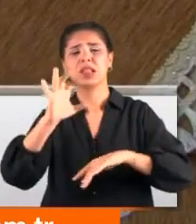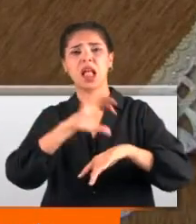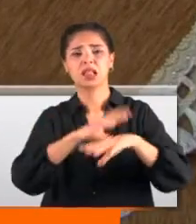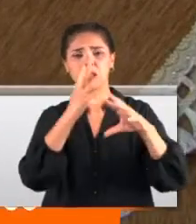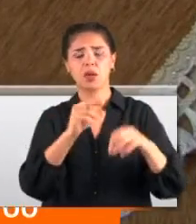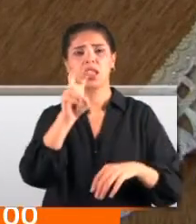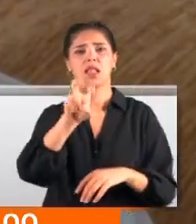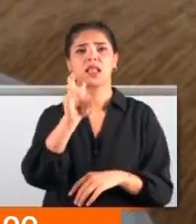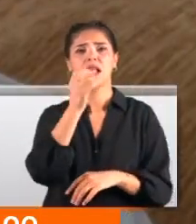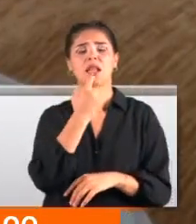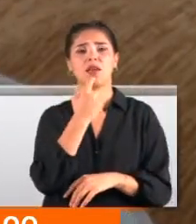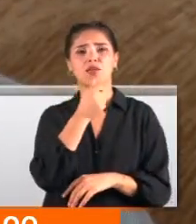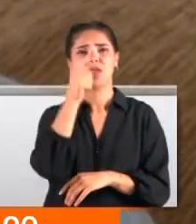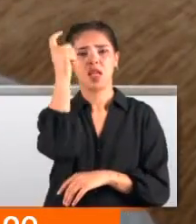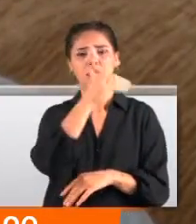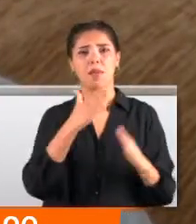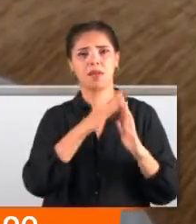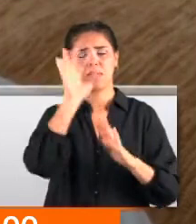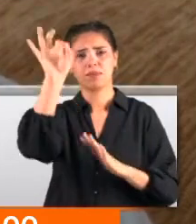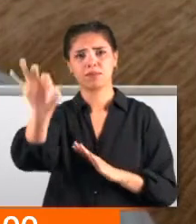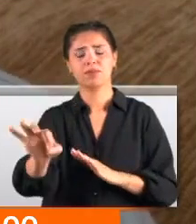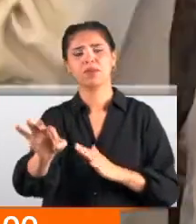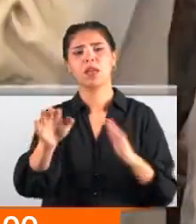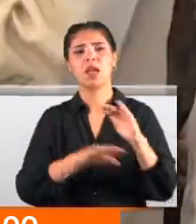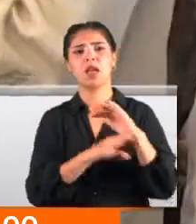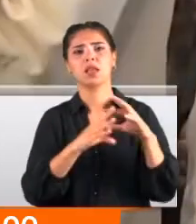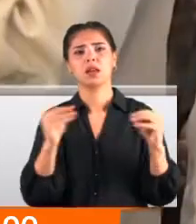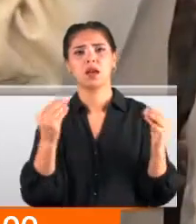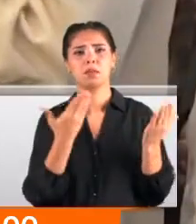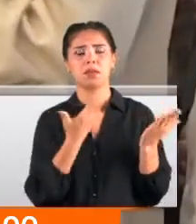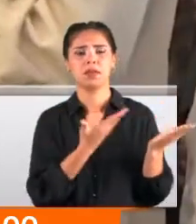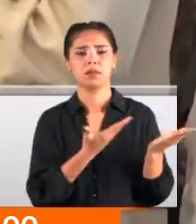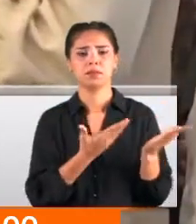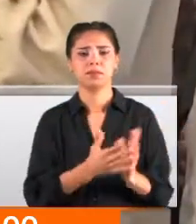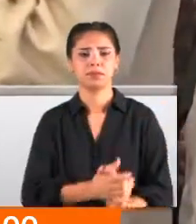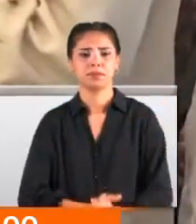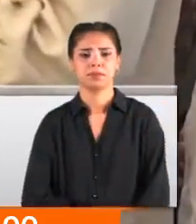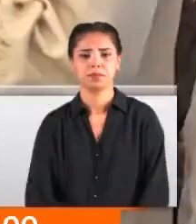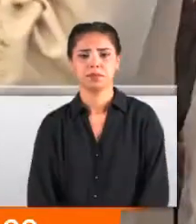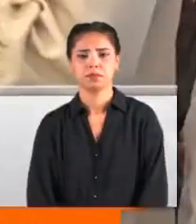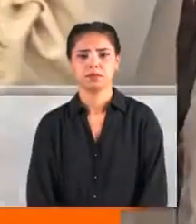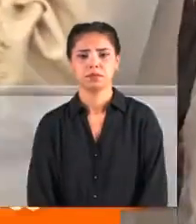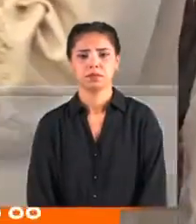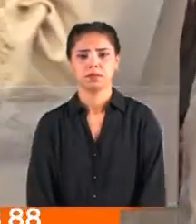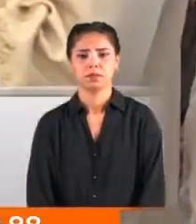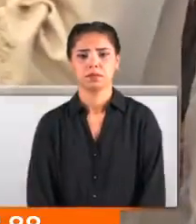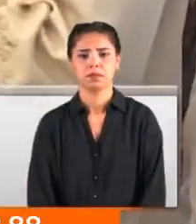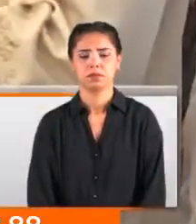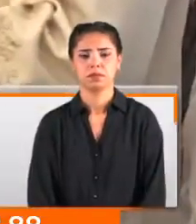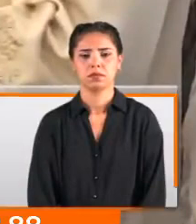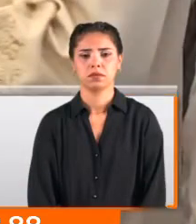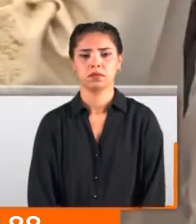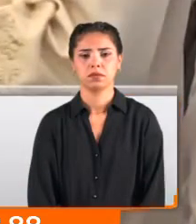yaşındaki Asım Safi Türk eve gittiğinde hayatını kaybetti. Annemin omuzuna başını dayayarak bir dakikada